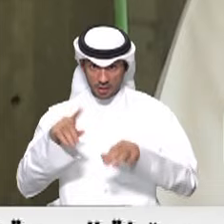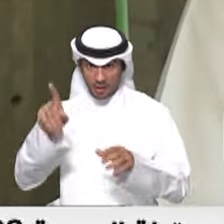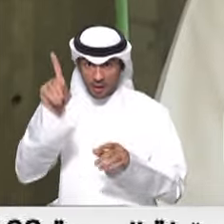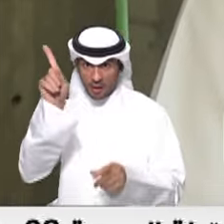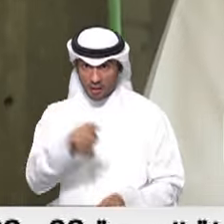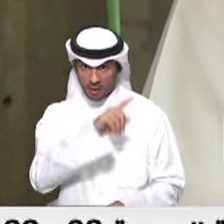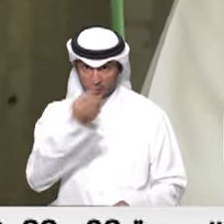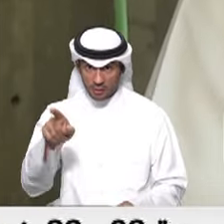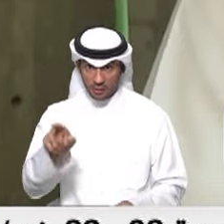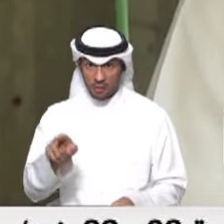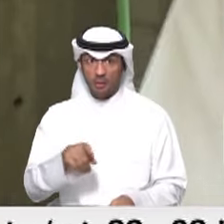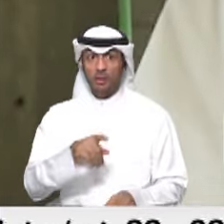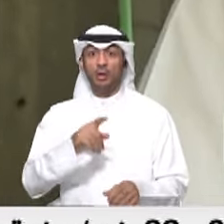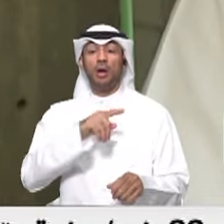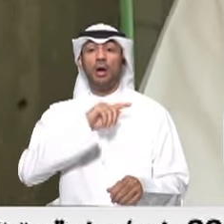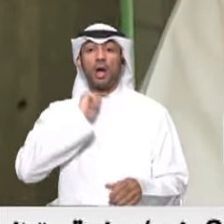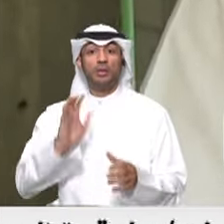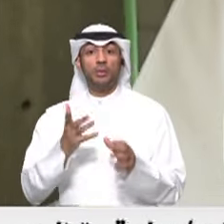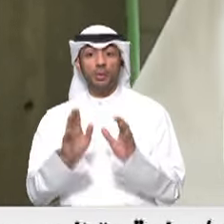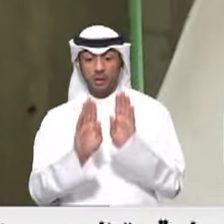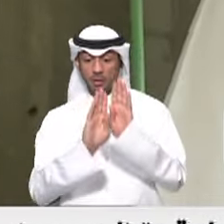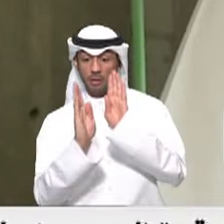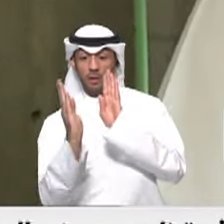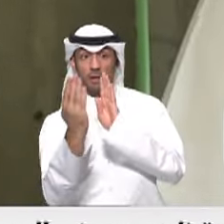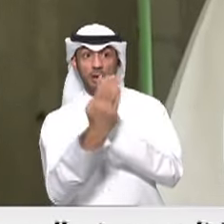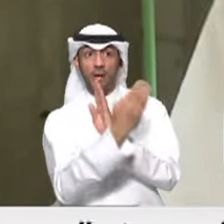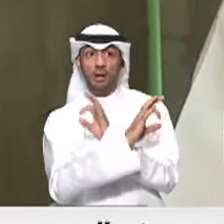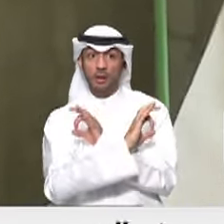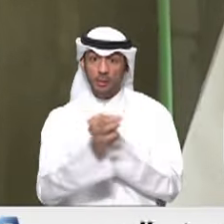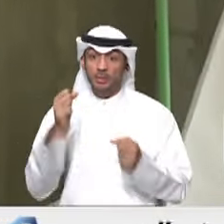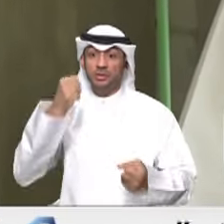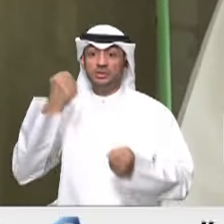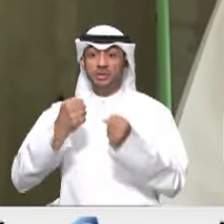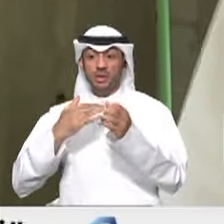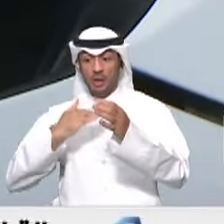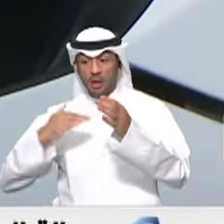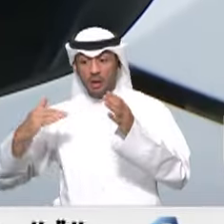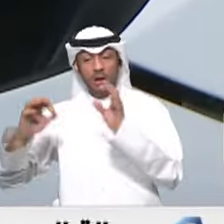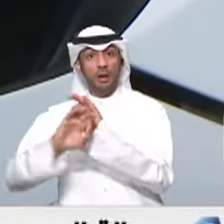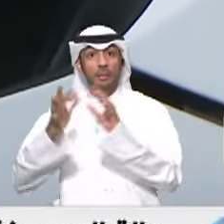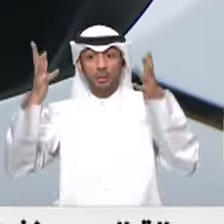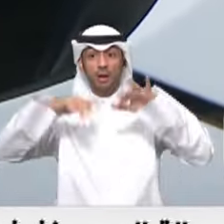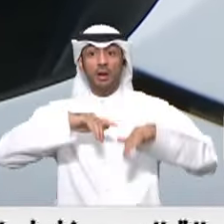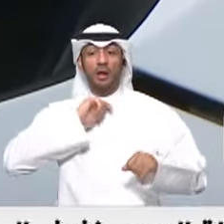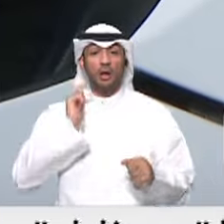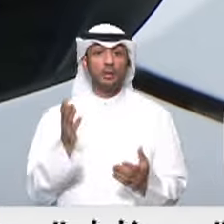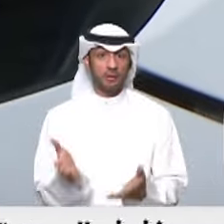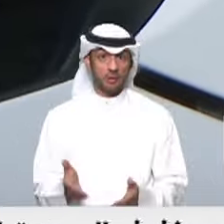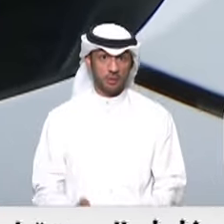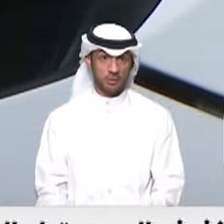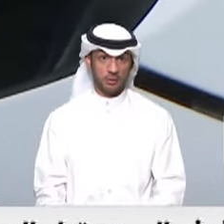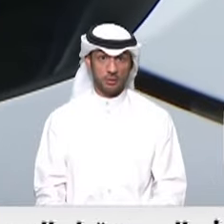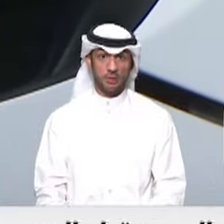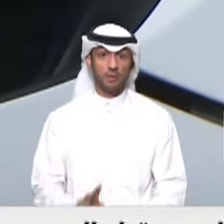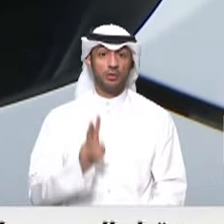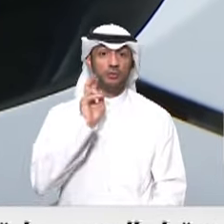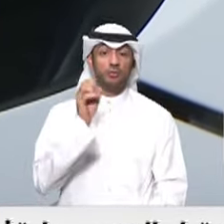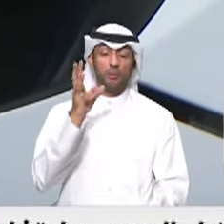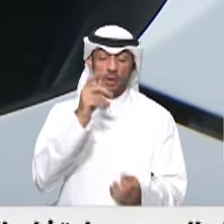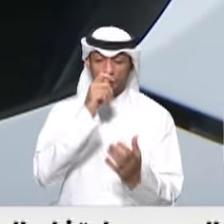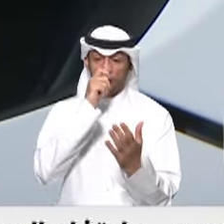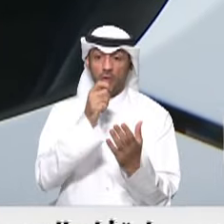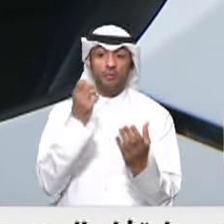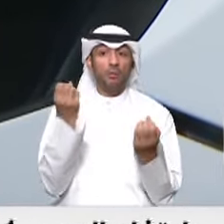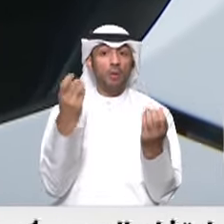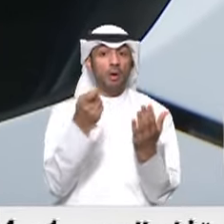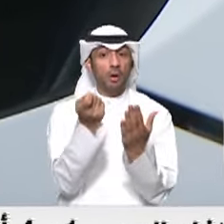ممكن تاثر على العمارات المجاوره مباني مجاوره السيارات الملاصقه للمبنى جوله اسفرت على العديد من المخالفات